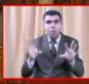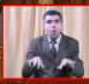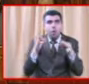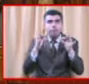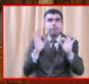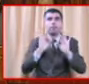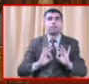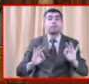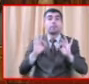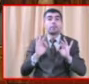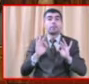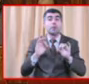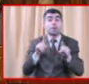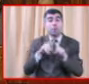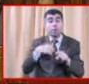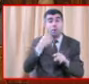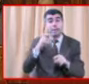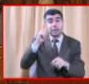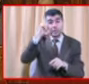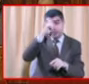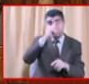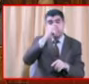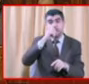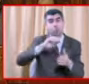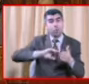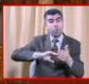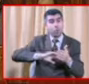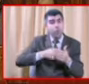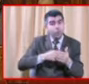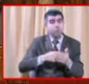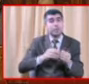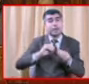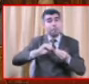الحوادث اللي من ذا الشكل نعرف على انها حوادث صعب